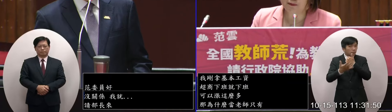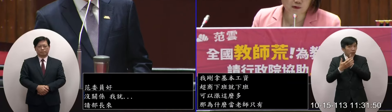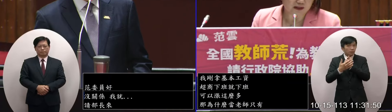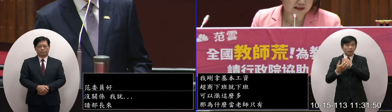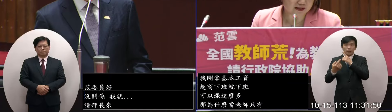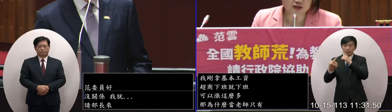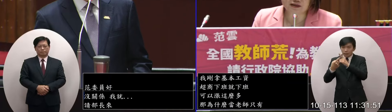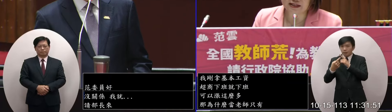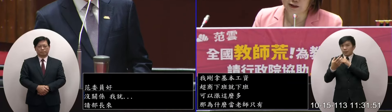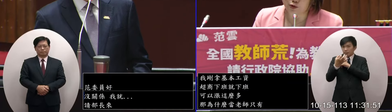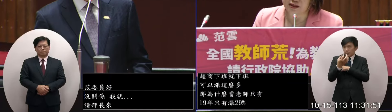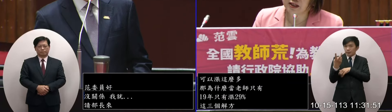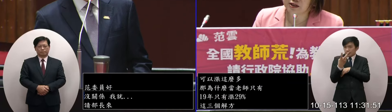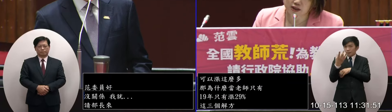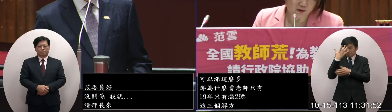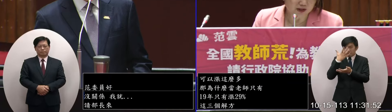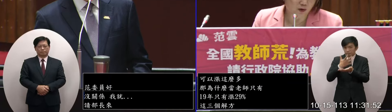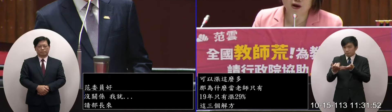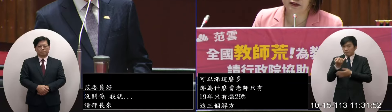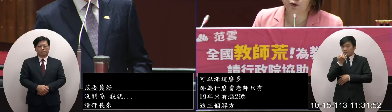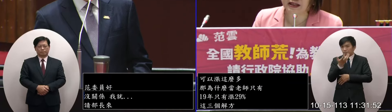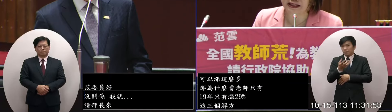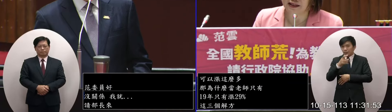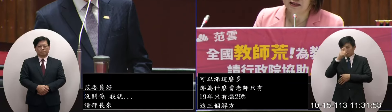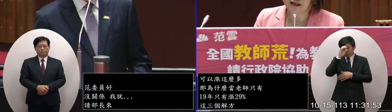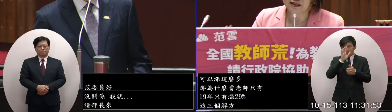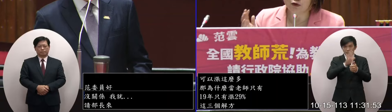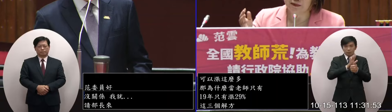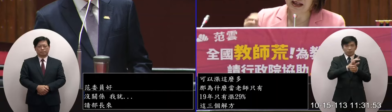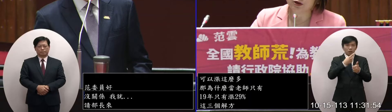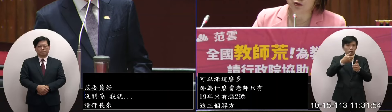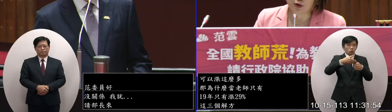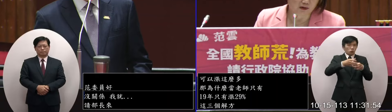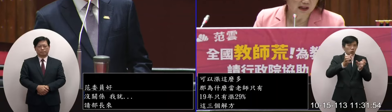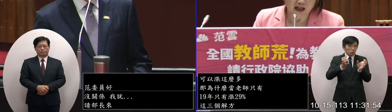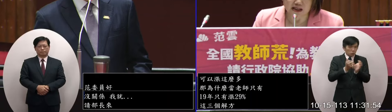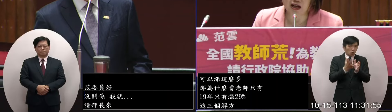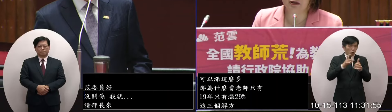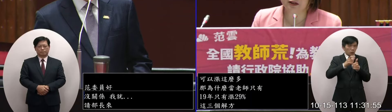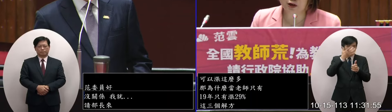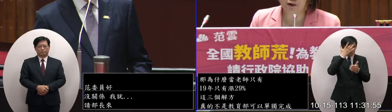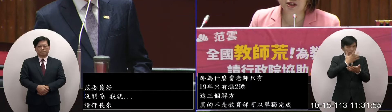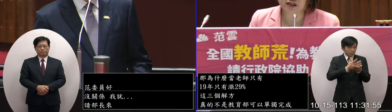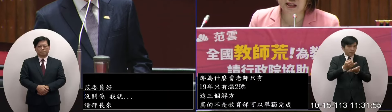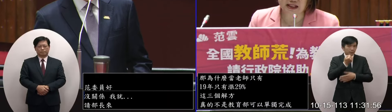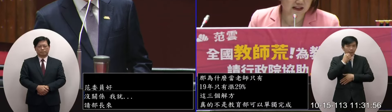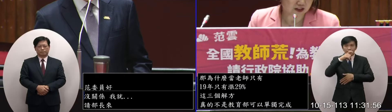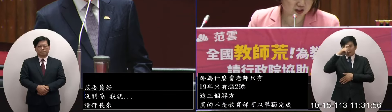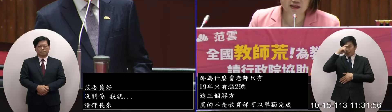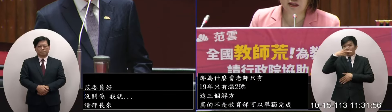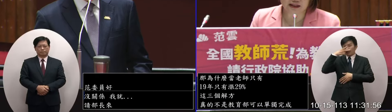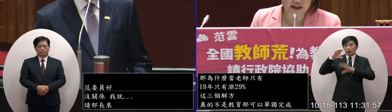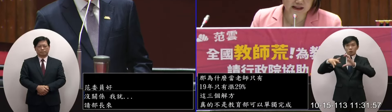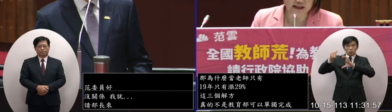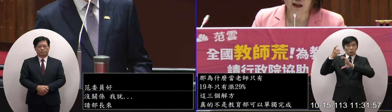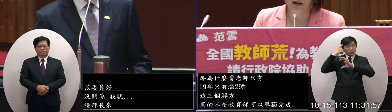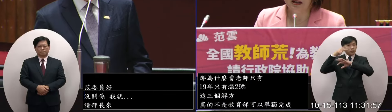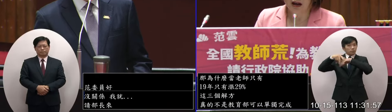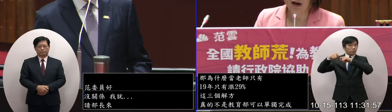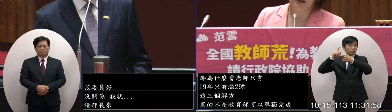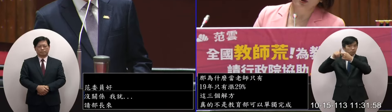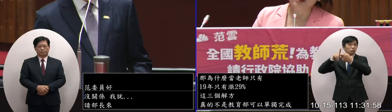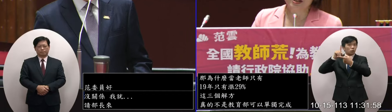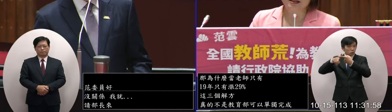助教育部真正解决这个教师荒的问题，那让我们赖总统很好的教育政见真的可以